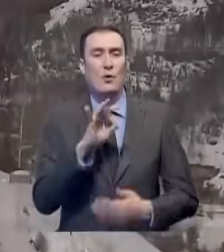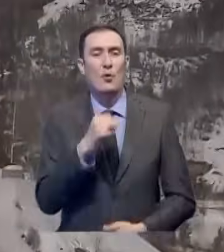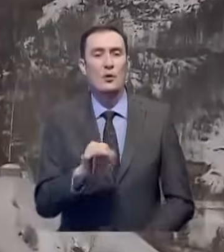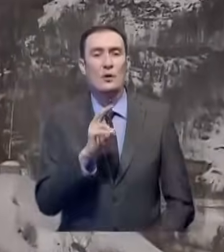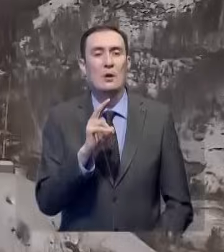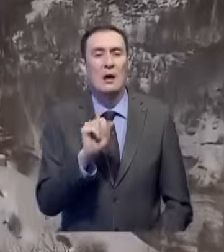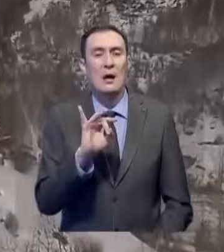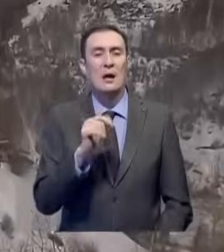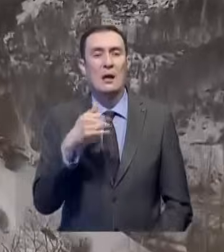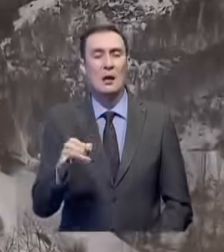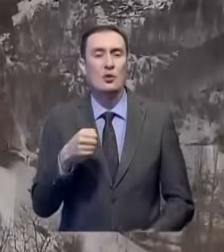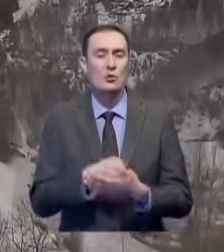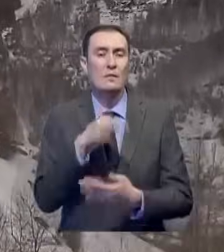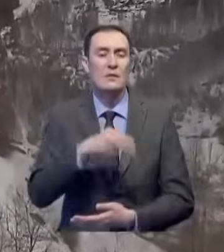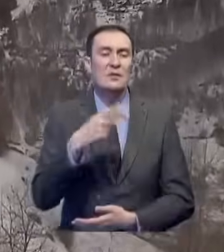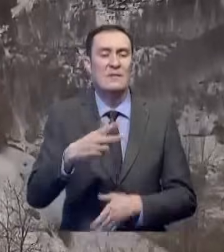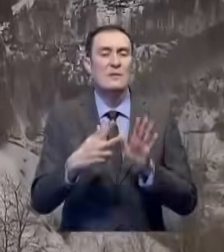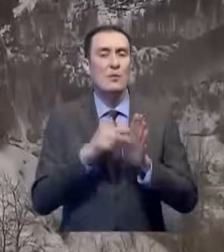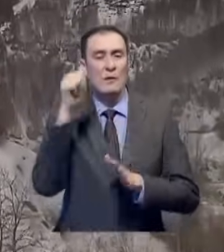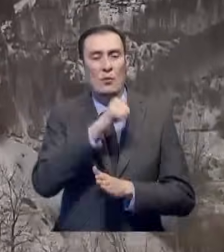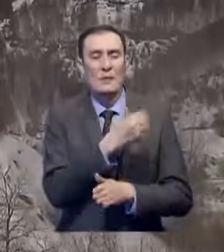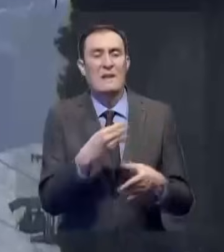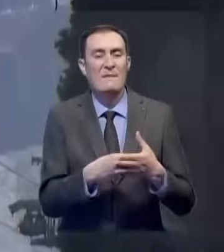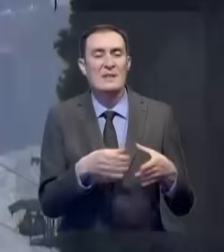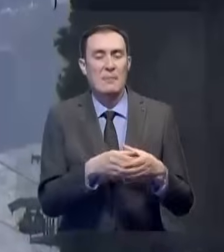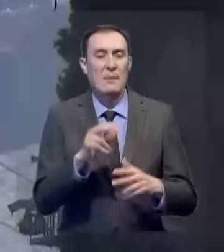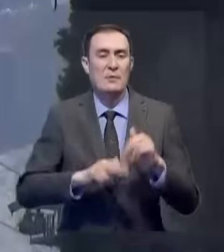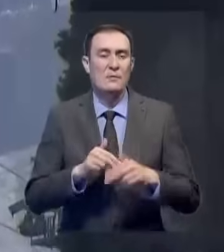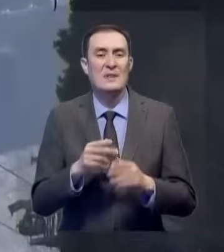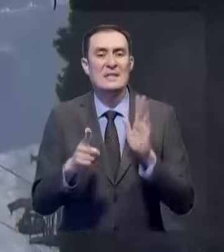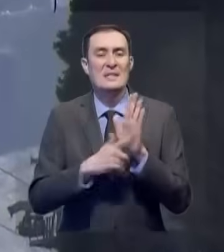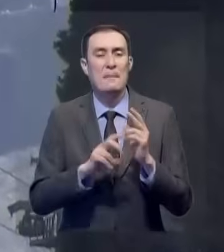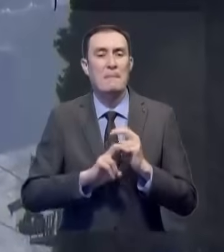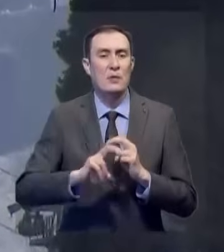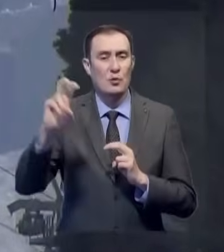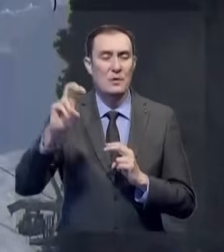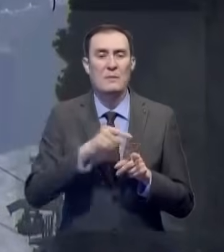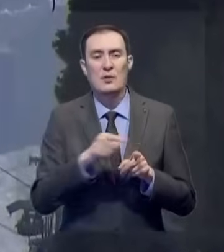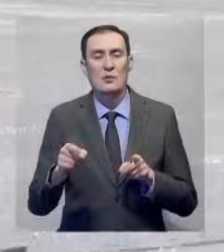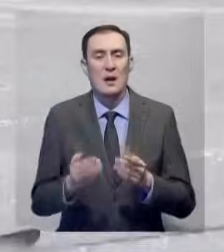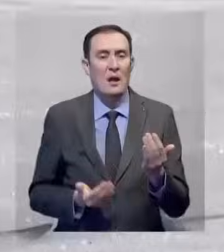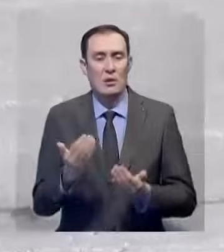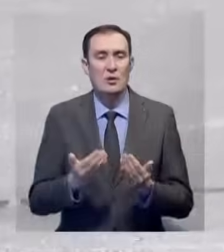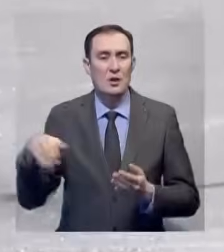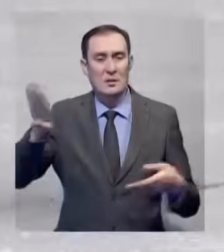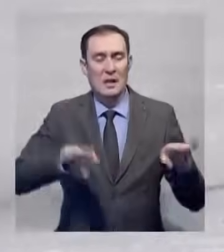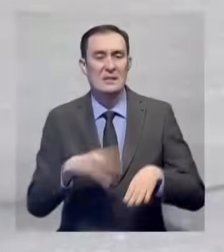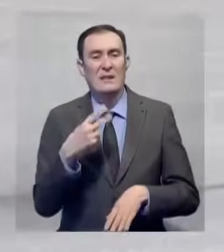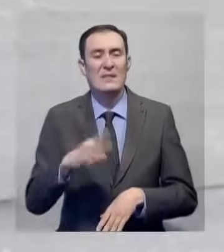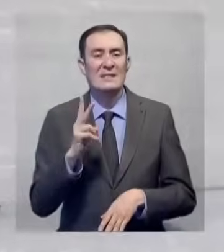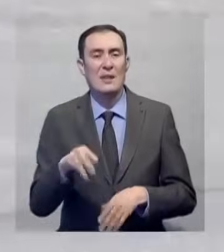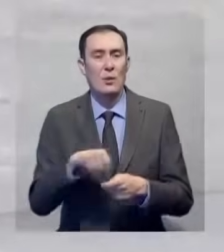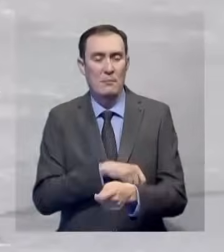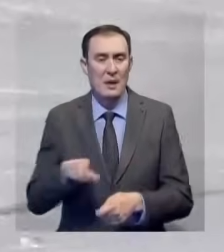Ой-Карагай. До 2028 года инвесторы построят 7 подъемников, увеличат протяженность горнолыжных трасс на 20